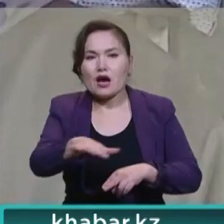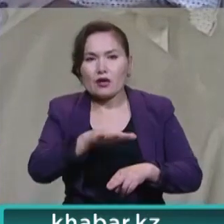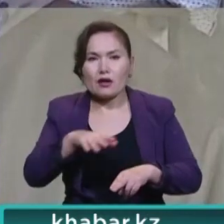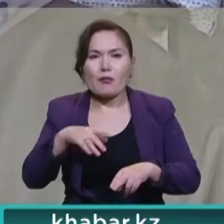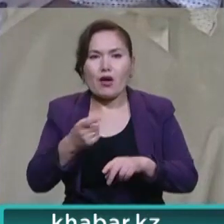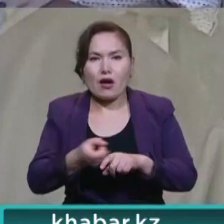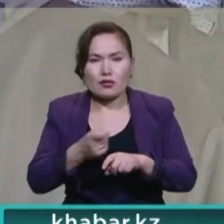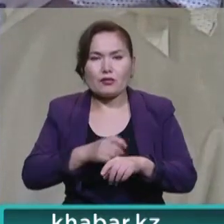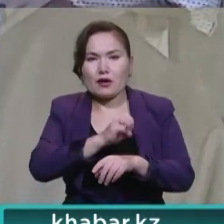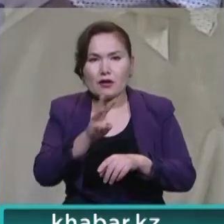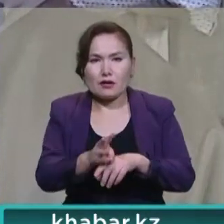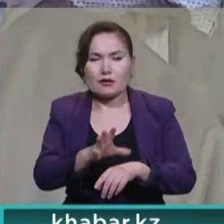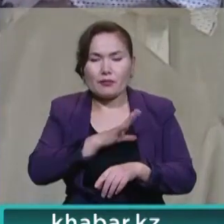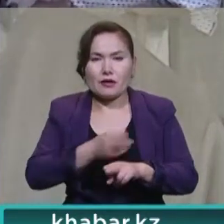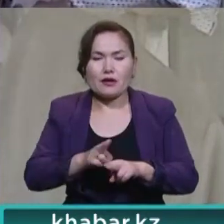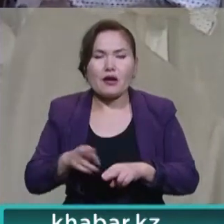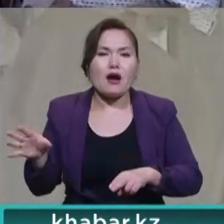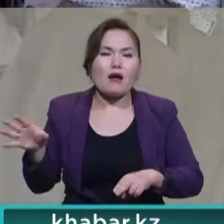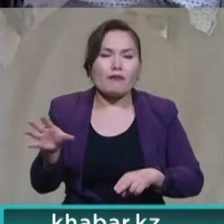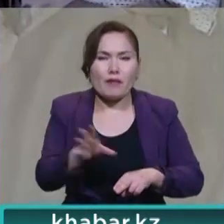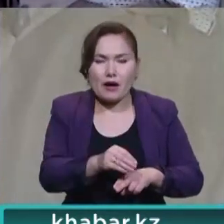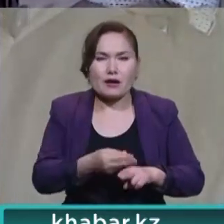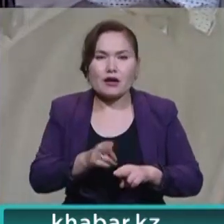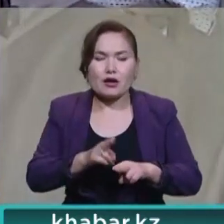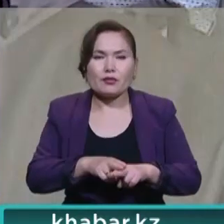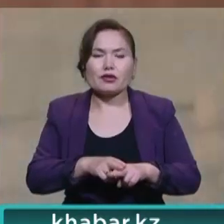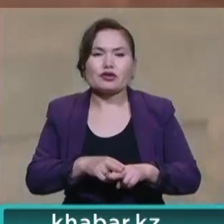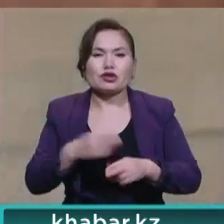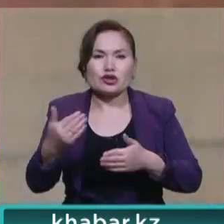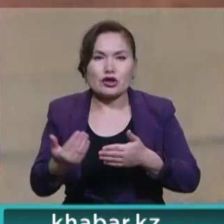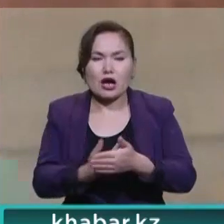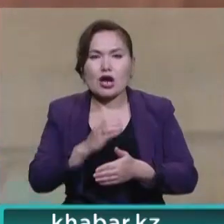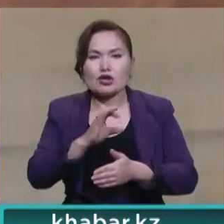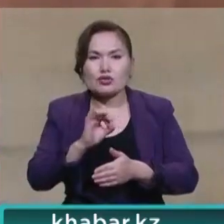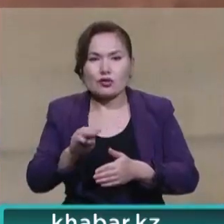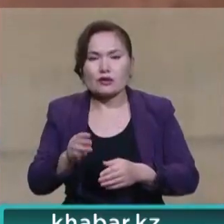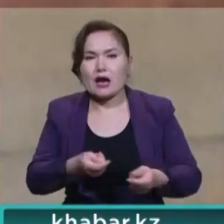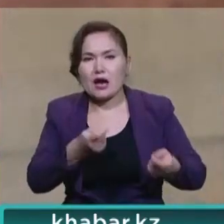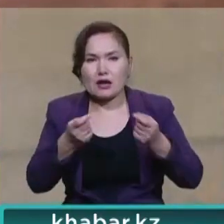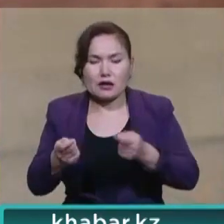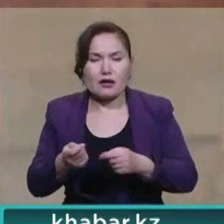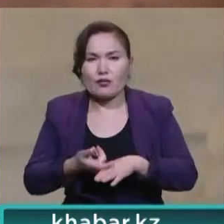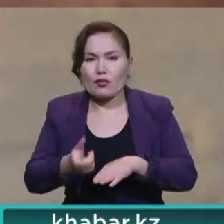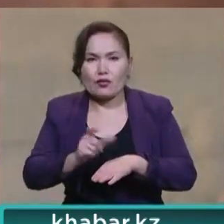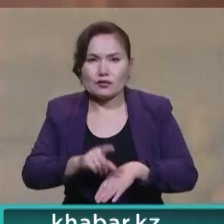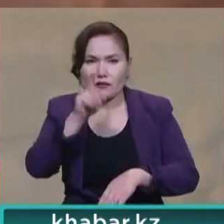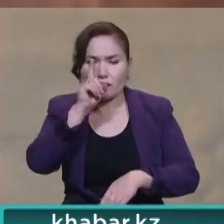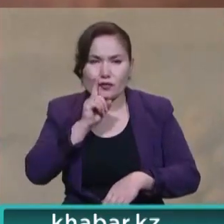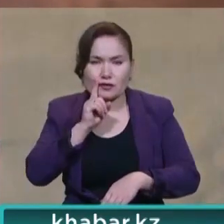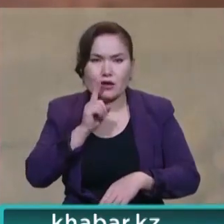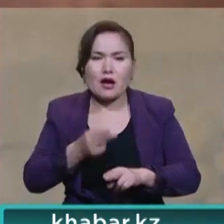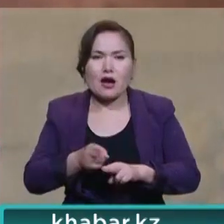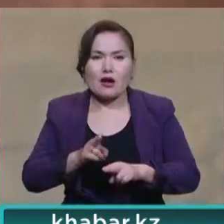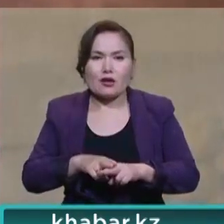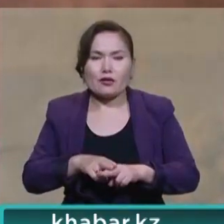деп айтуға болады. Барлық агородқа шейін бәрінде жаңа тұқым бар деуге болады. Қызыл картошка, қызыл көп ұзақ